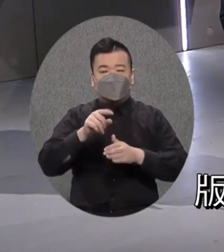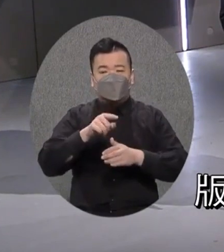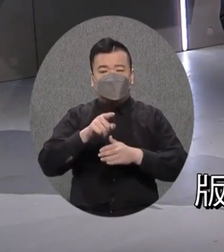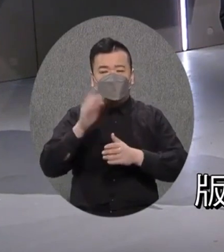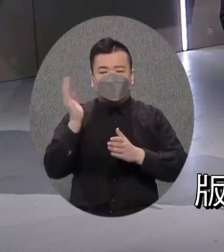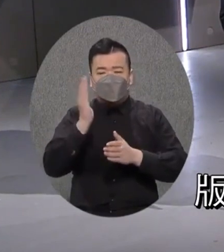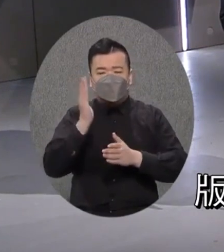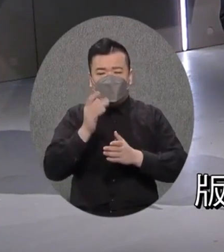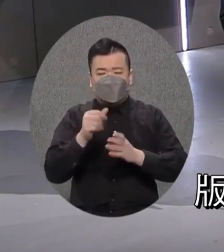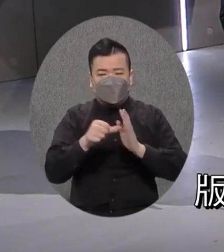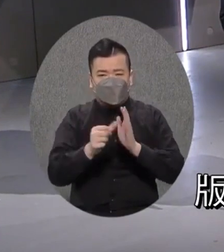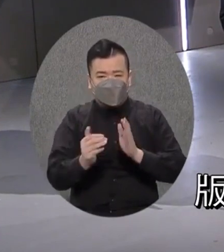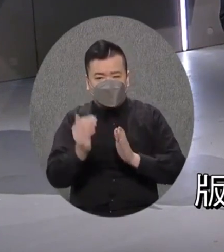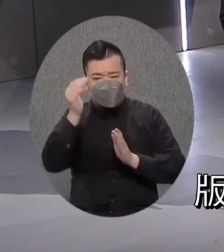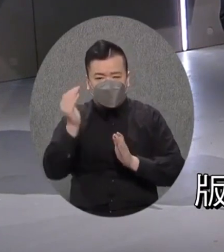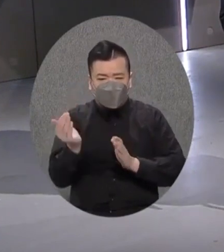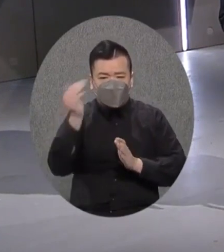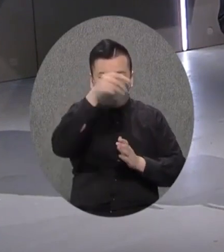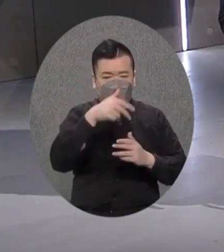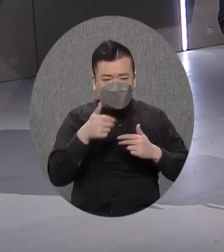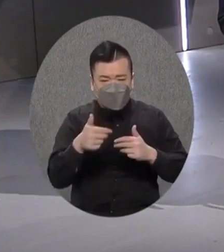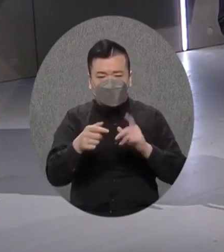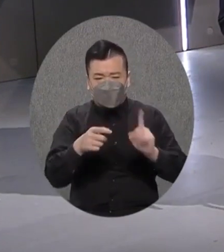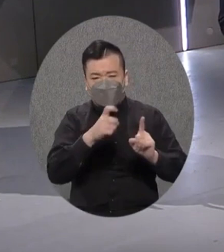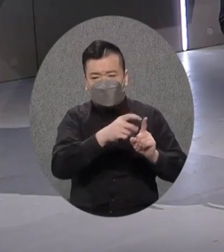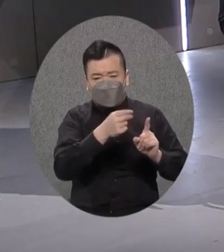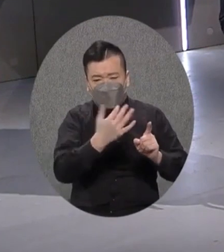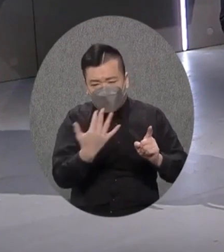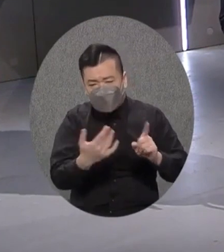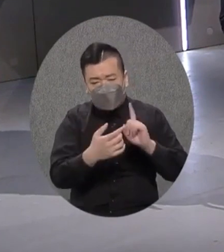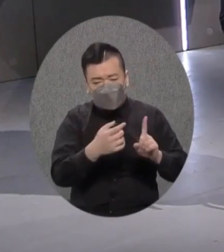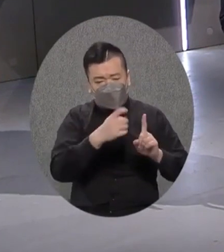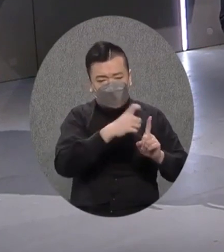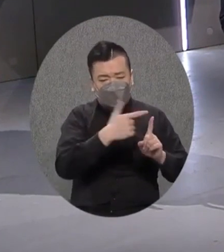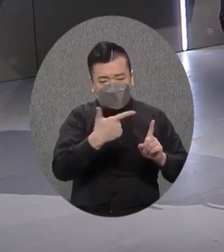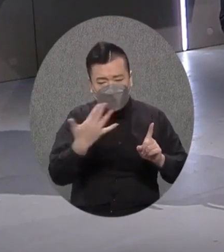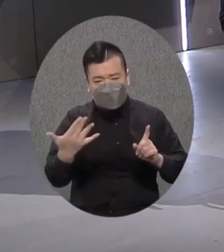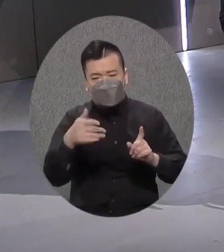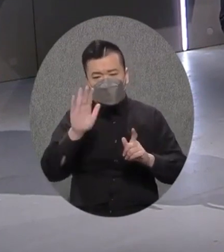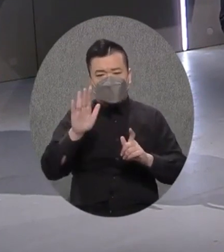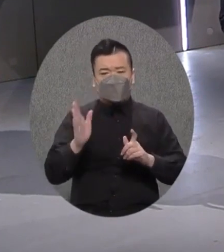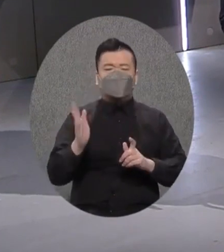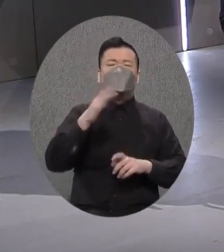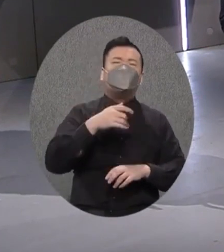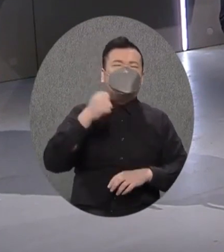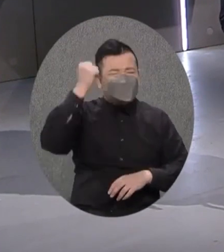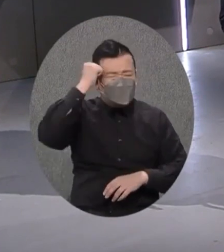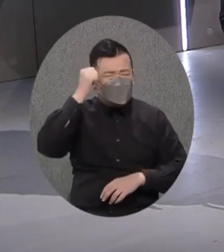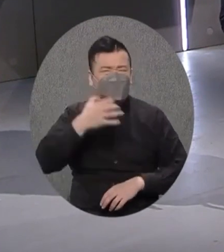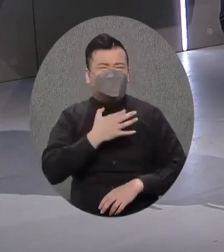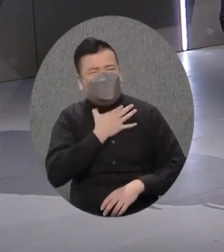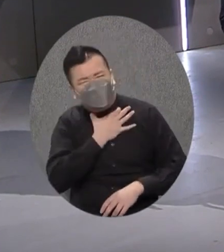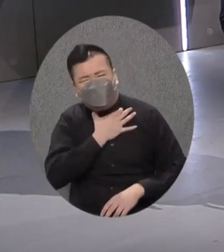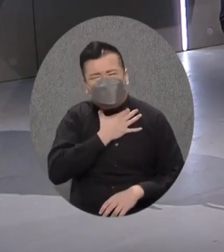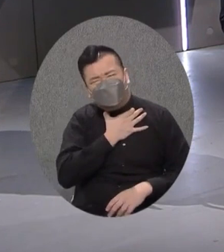咗一個高潮，個發展嘅高潮， 七八十 八十八九十年代。 咁開始去到一個樽頸嘅時候，咁當